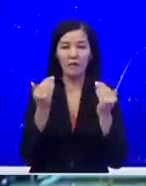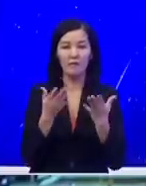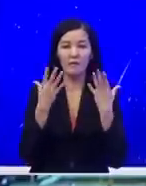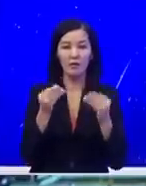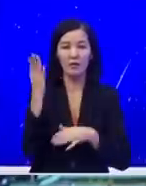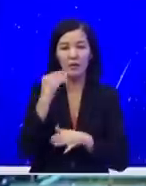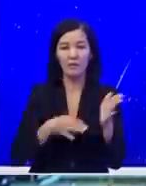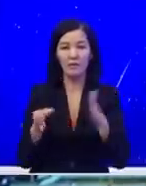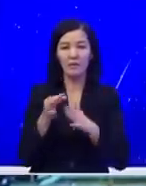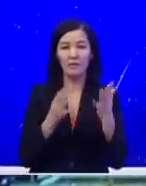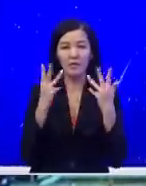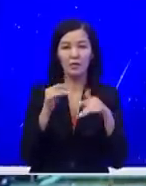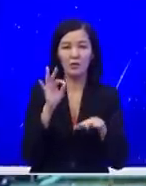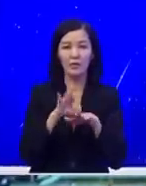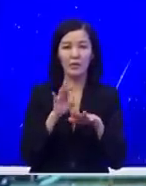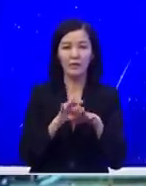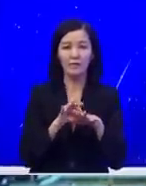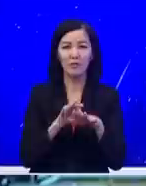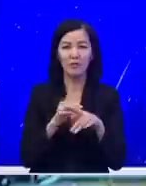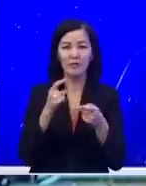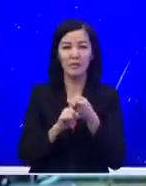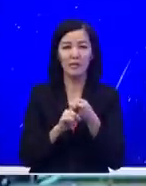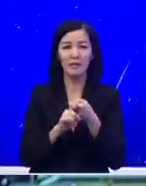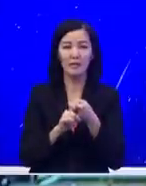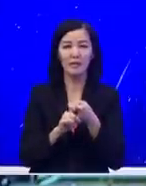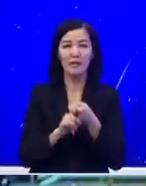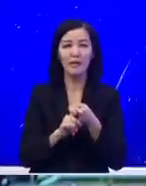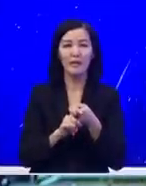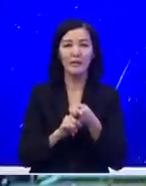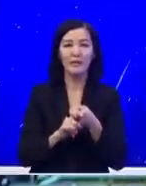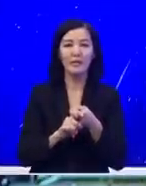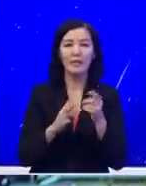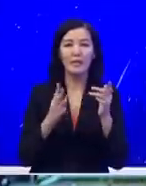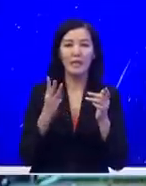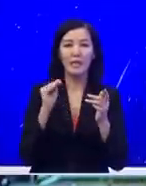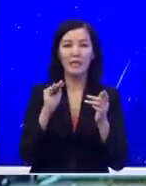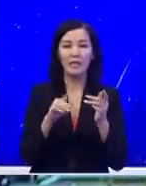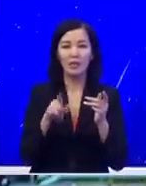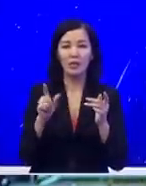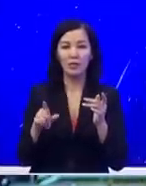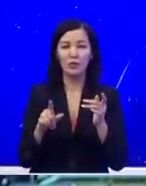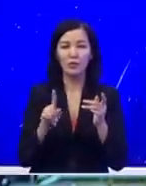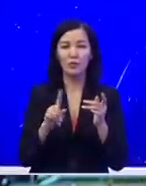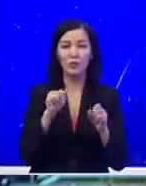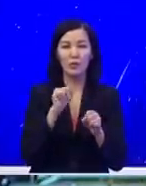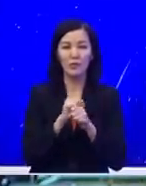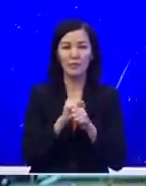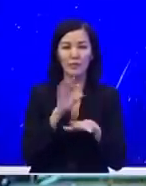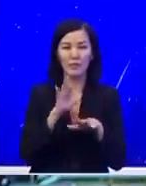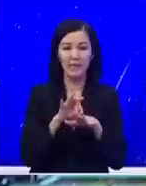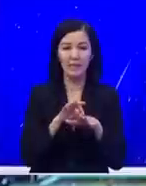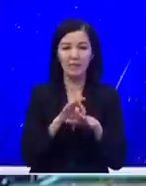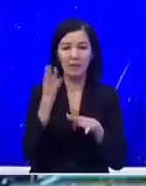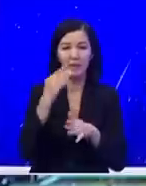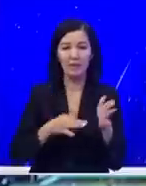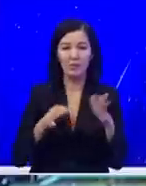сегодня в Алматинской области число людей с диагнозом коронавирусной инфекции перевалило за 3000. Чтобы прервать цепочку заражаемости, аким